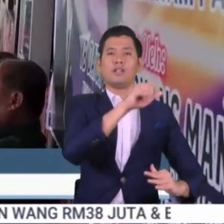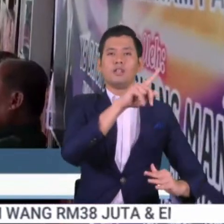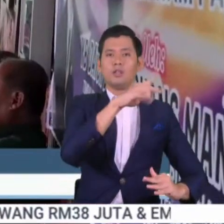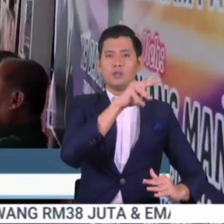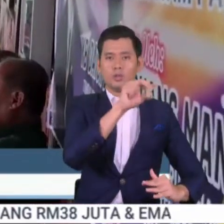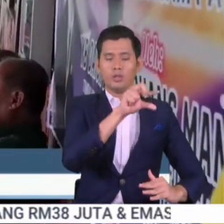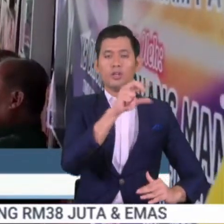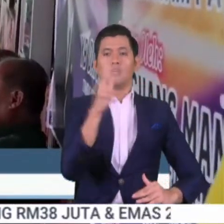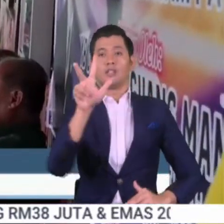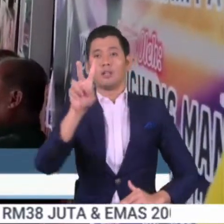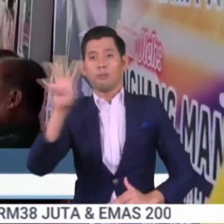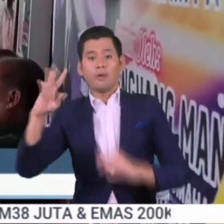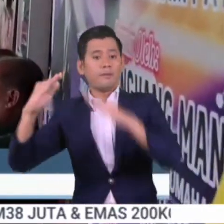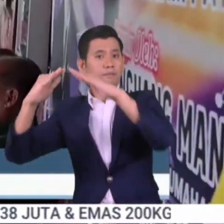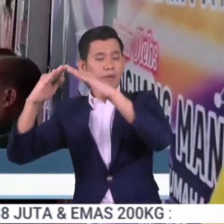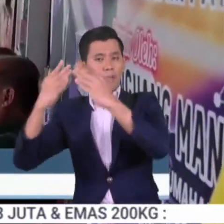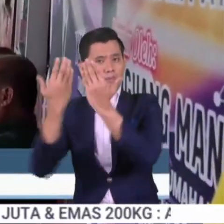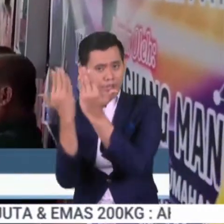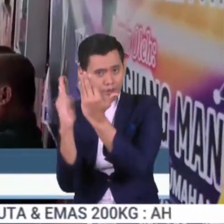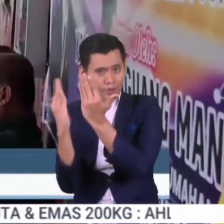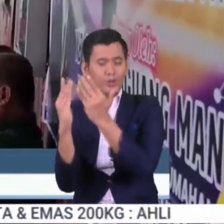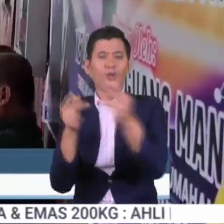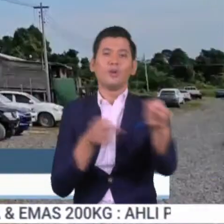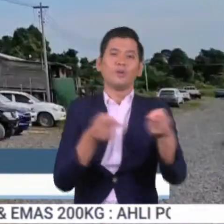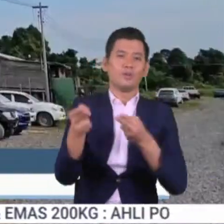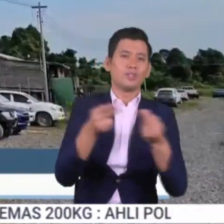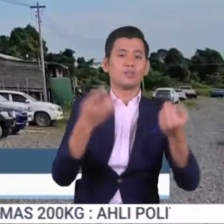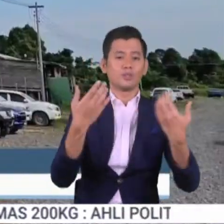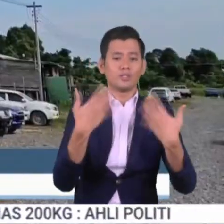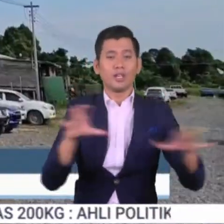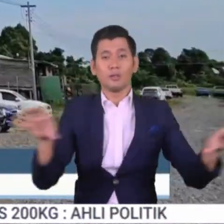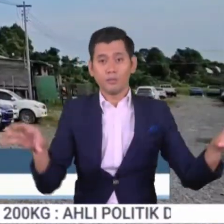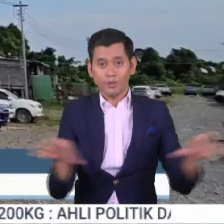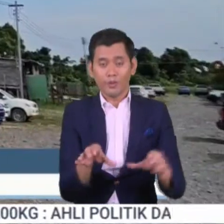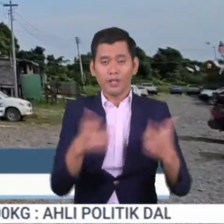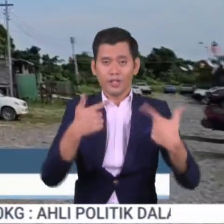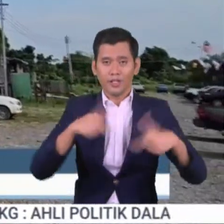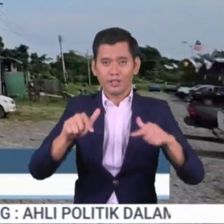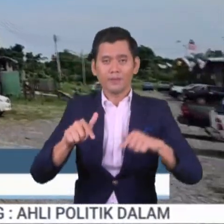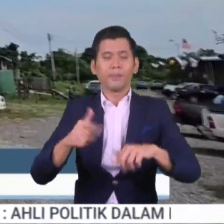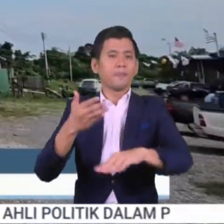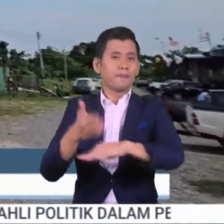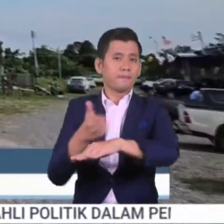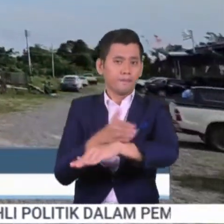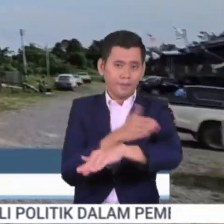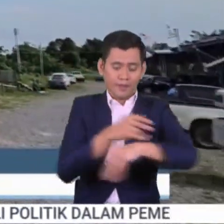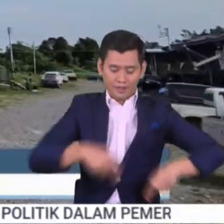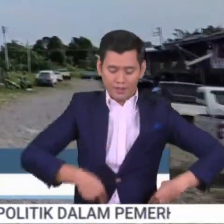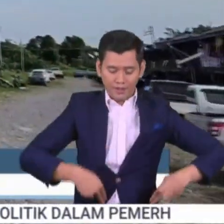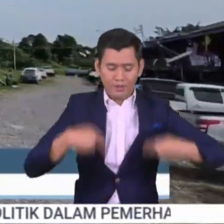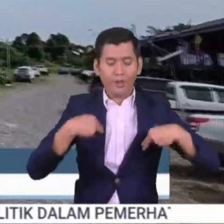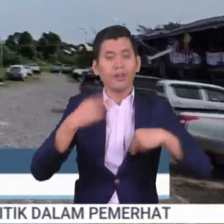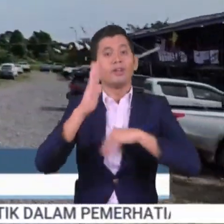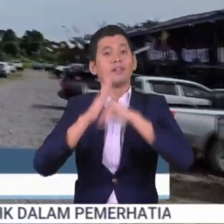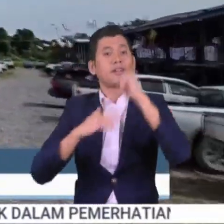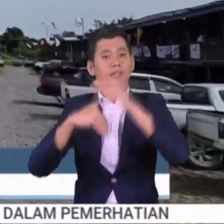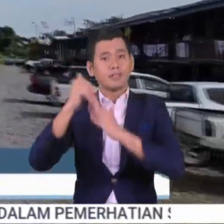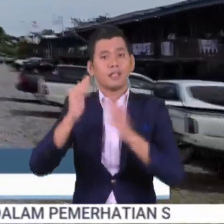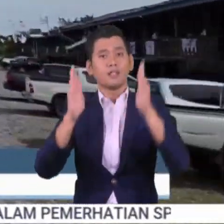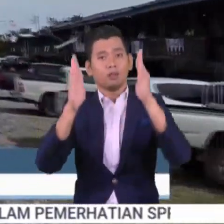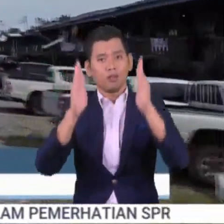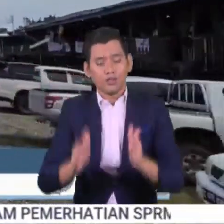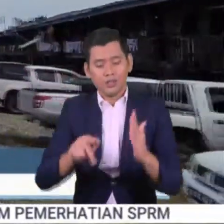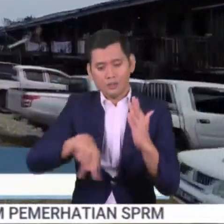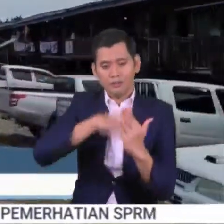pintu. Beliau memberitahu pelbagai inisiatif telah dilaksanakan bagi meningkatkan kehidupan dan keselesaan penduduk